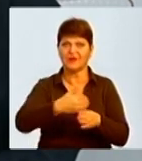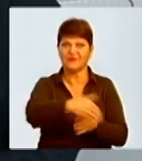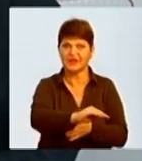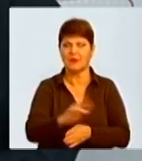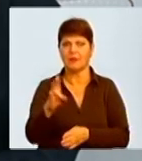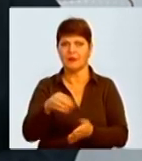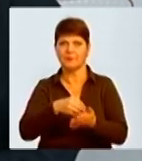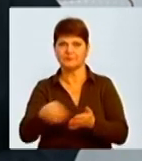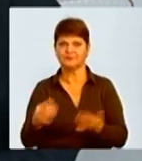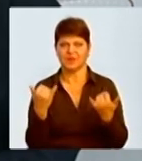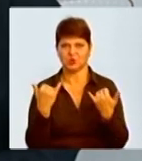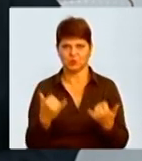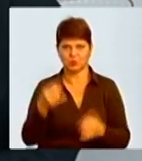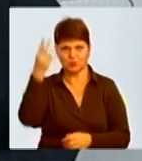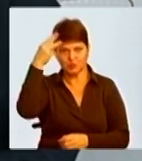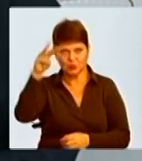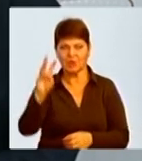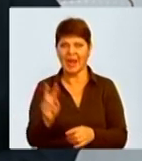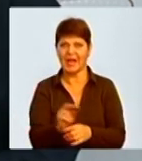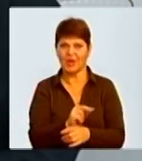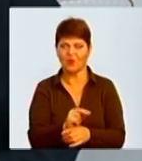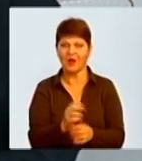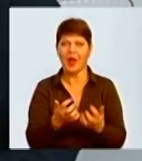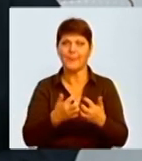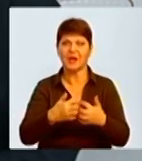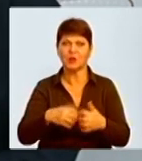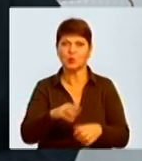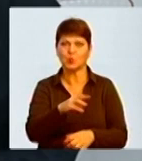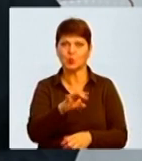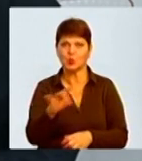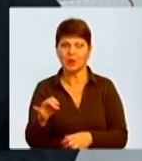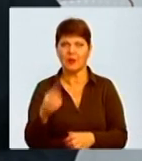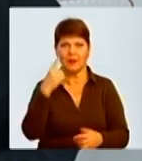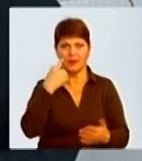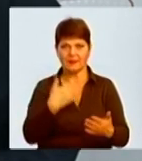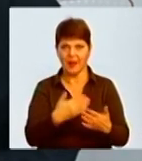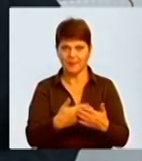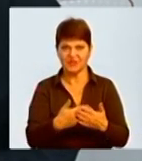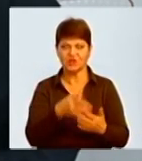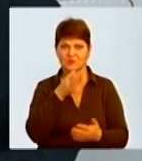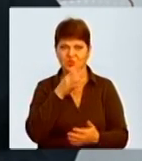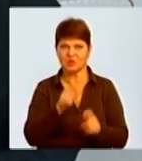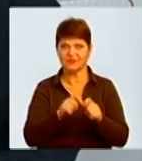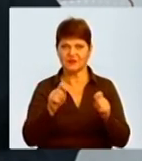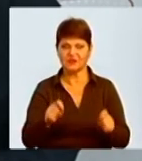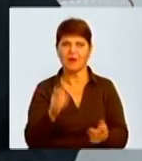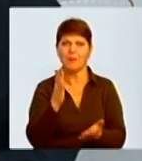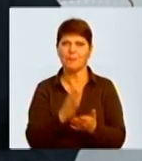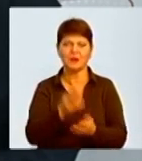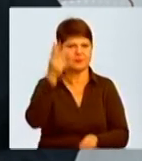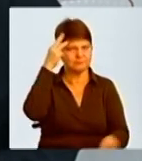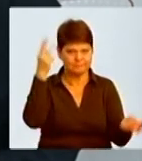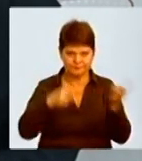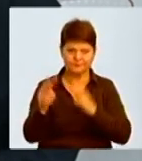придбання надсучасної лікувальної апаратури. І ми найближчим часом, відкривається відділення, будемо мати саме сучасне